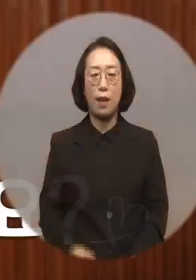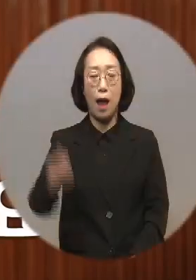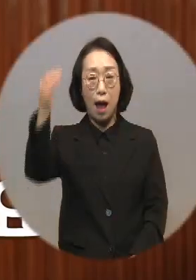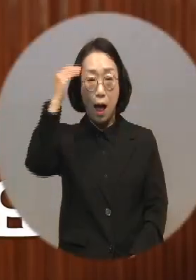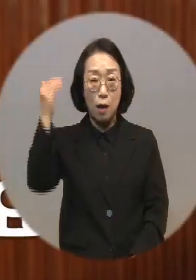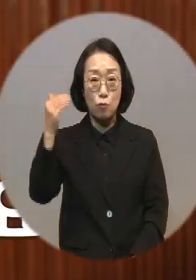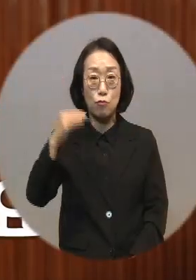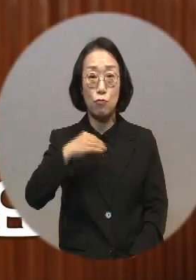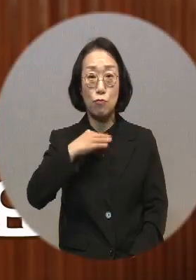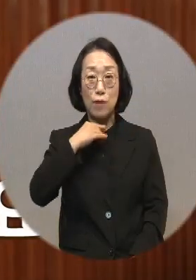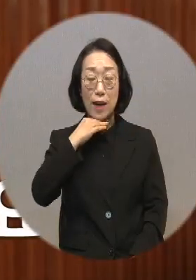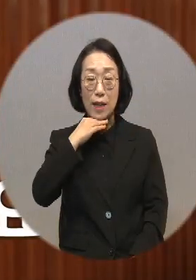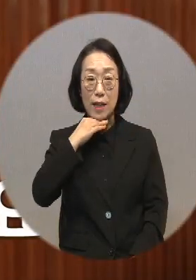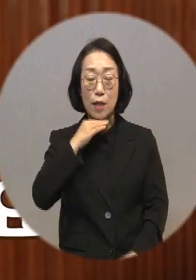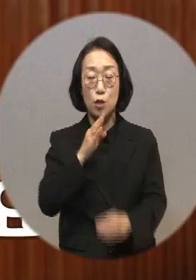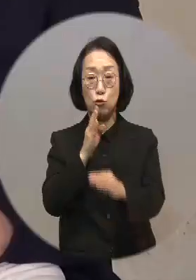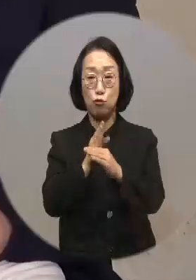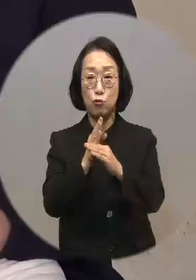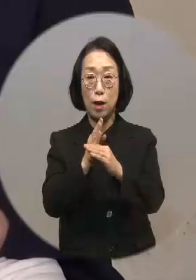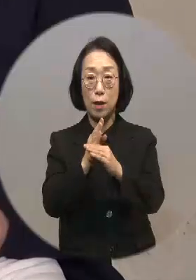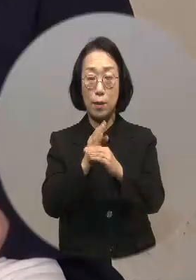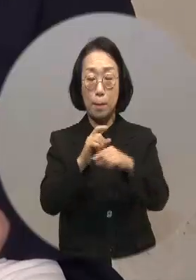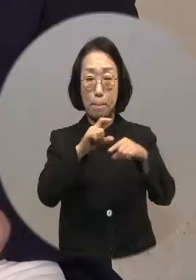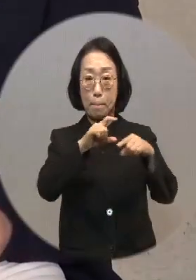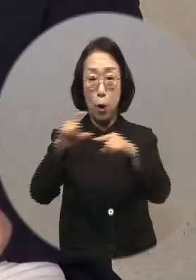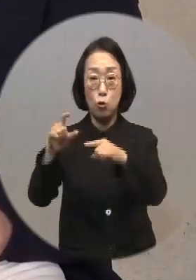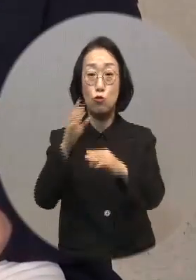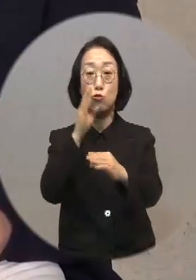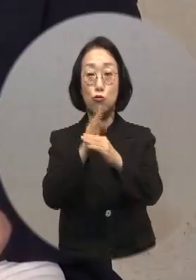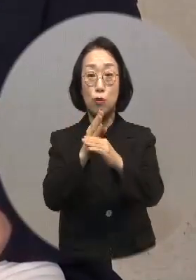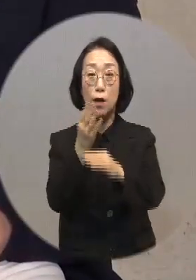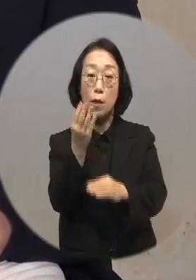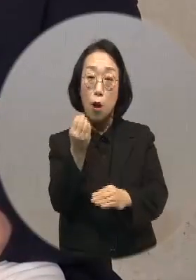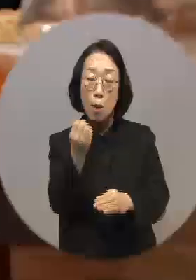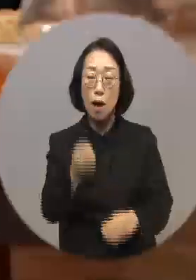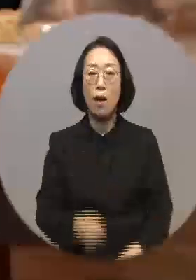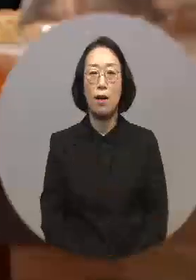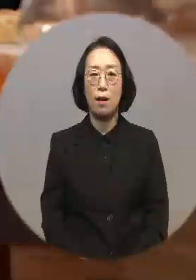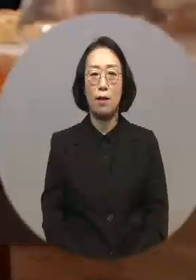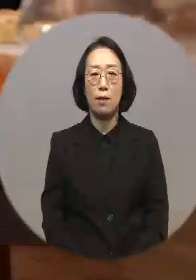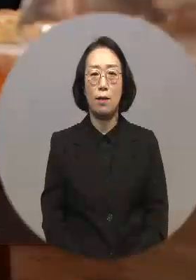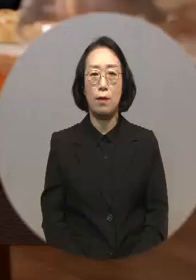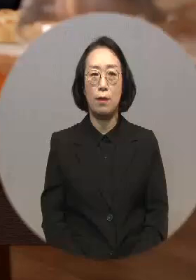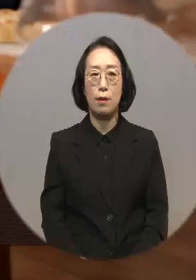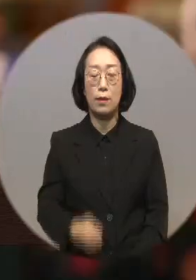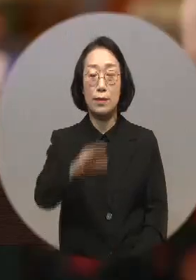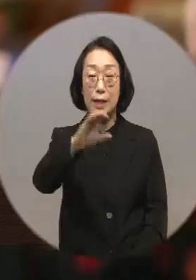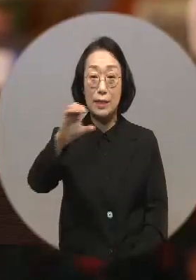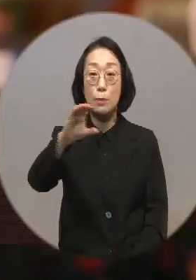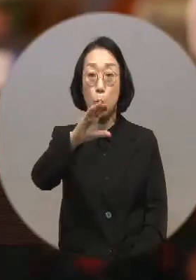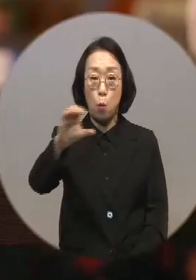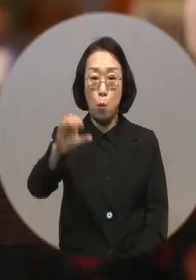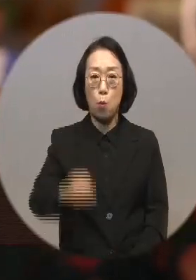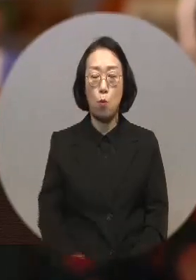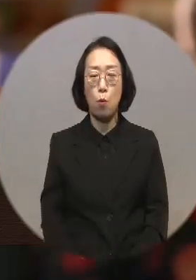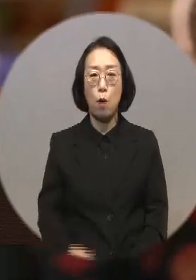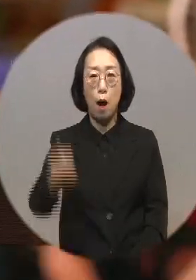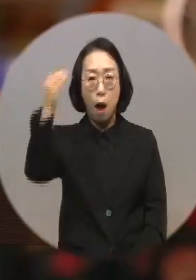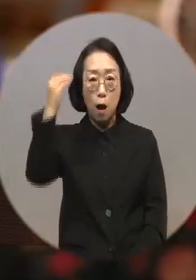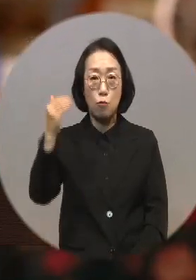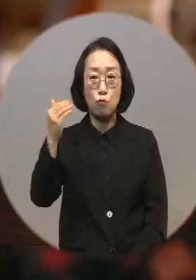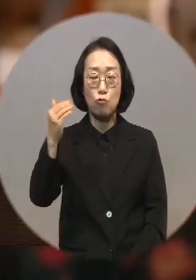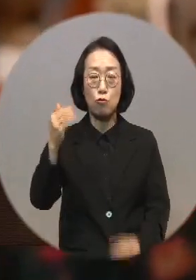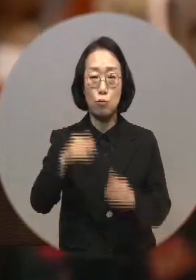우리나라 나이의 중위값 혹시 아시나요? 중위값. 그러니까 사실 45세 이하면 우리나라에서 젊은